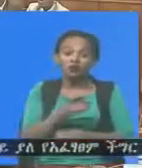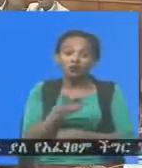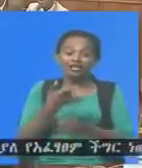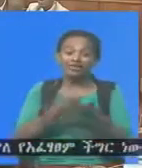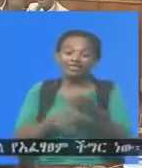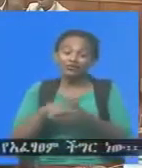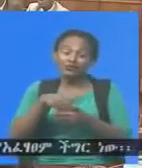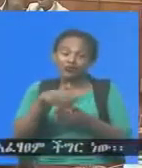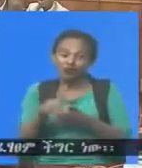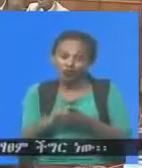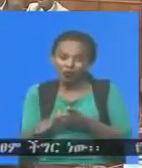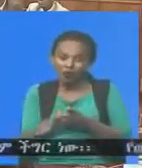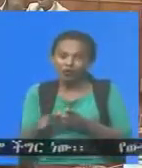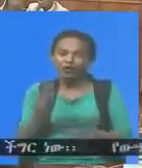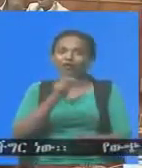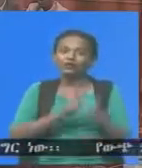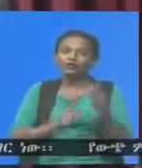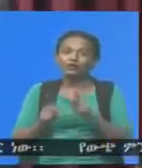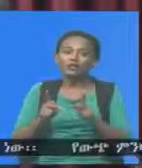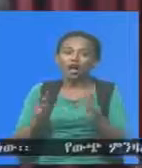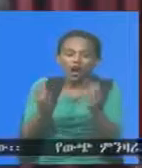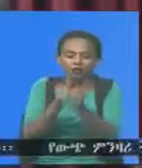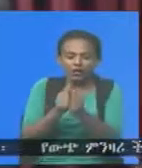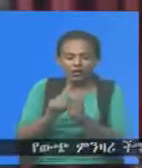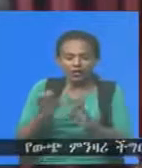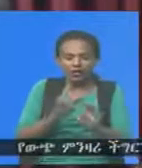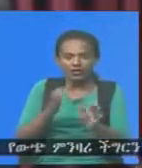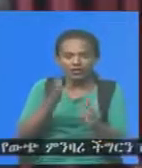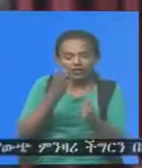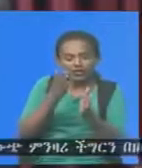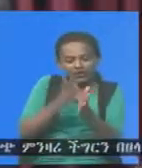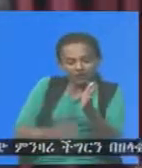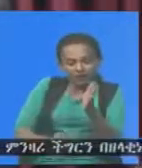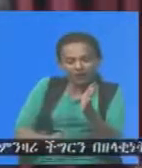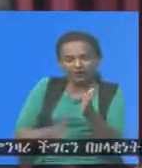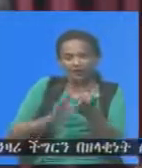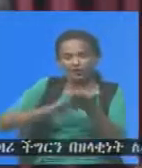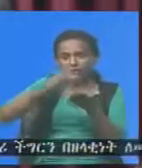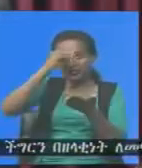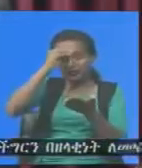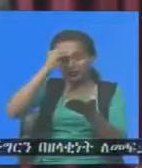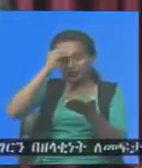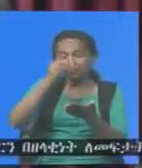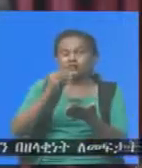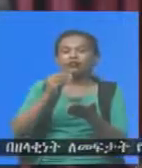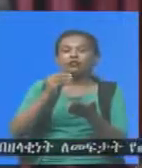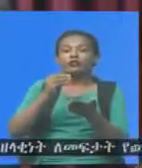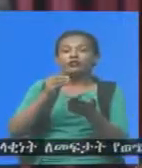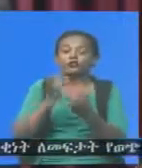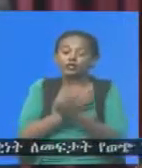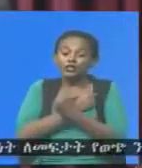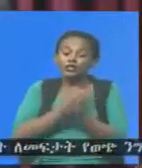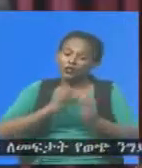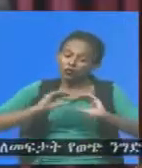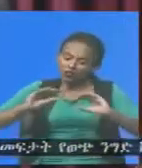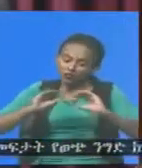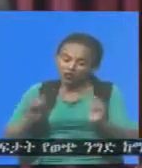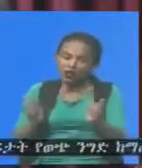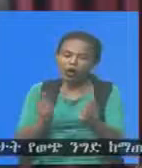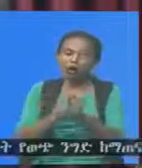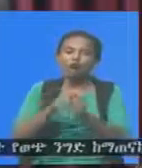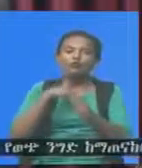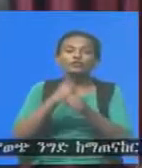ወጥተው ህዝብን የሚደምር ይቅርታን የሚያስተምር ፍቅርን የሚያስተምር አብሮ መስራትን የሚያስተምር